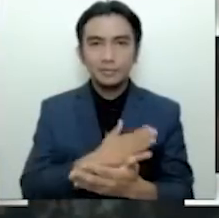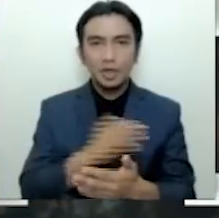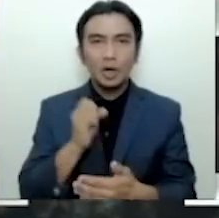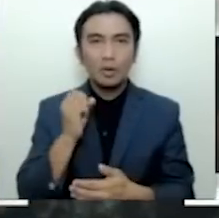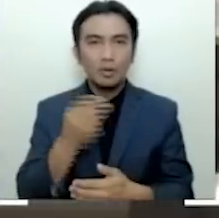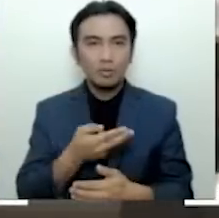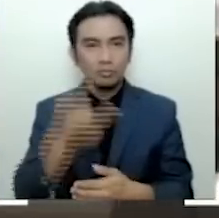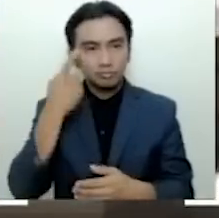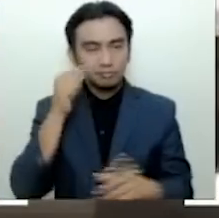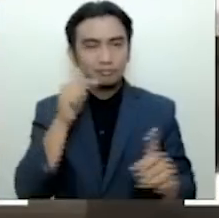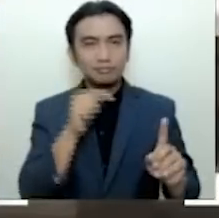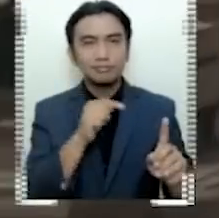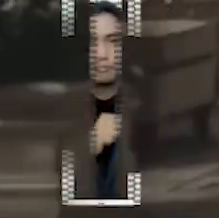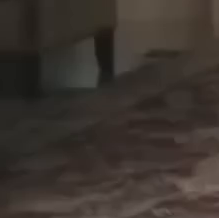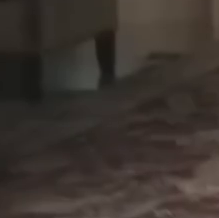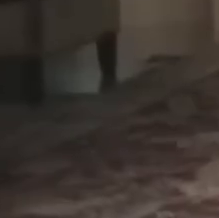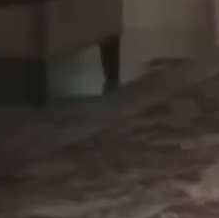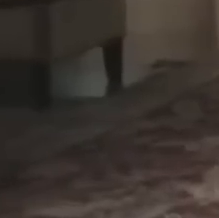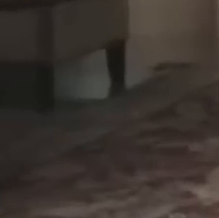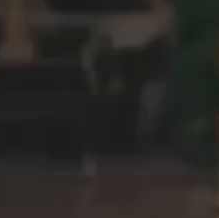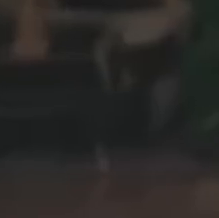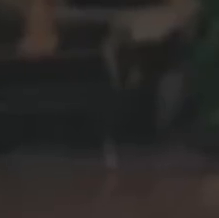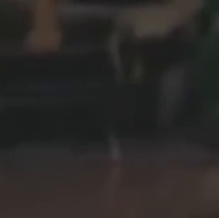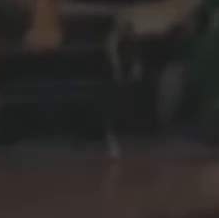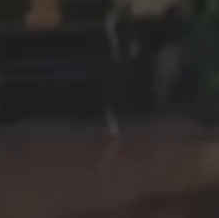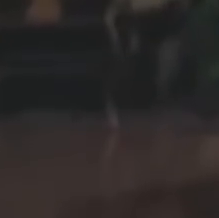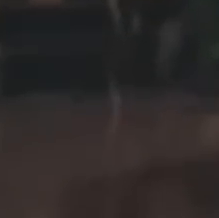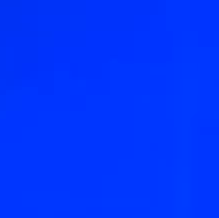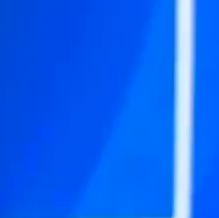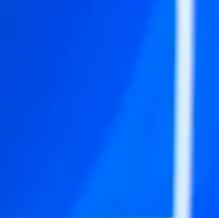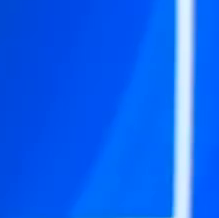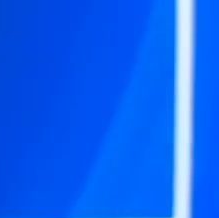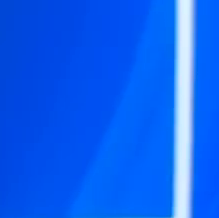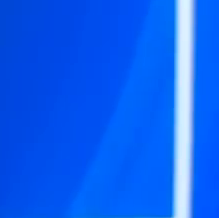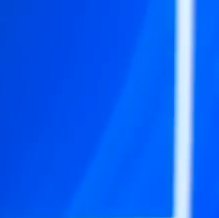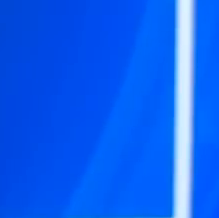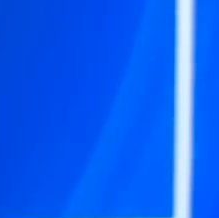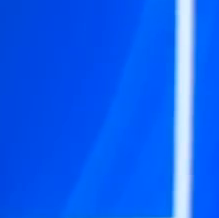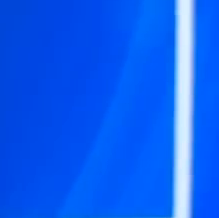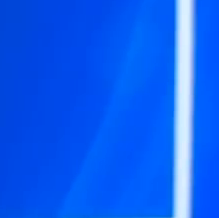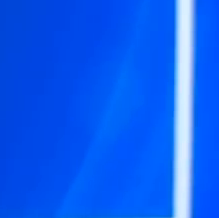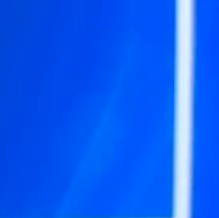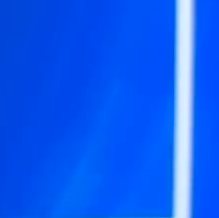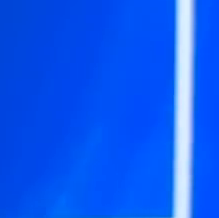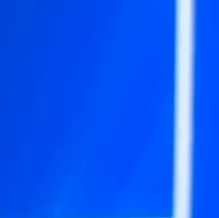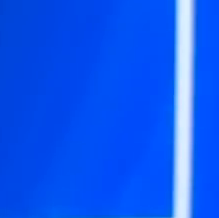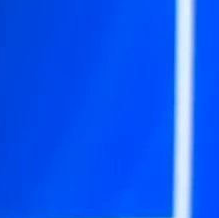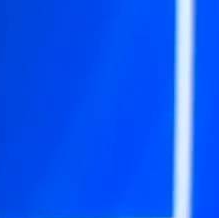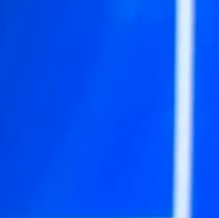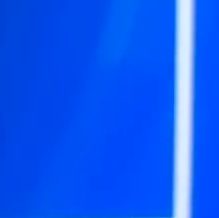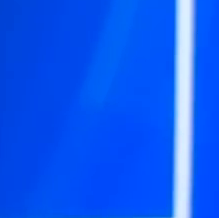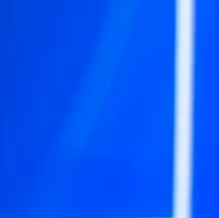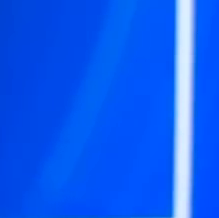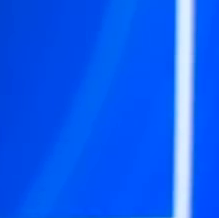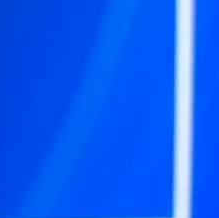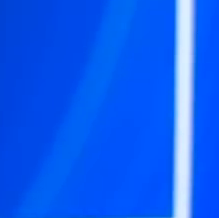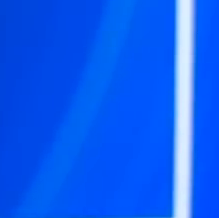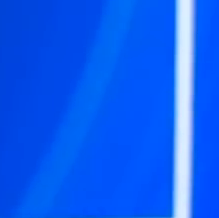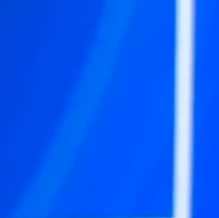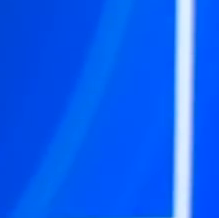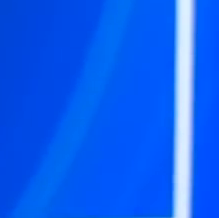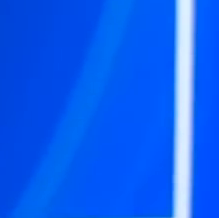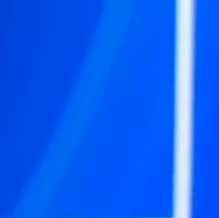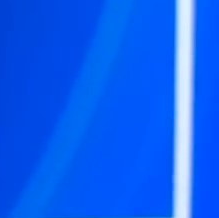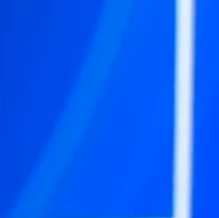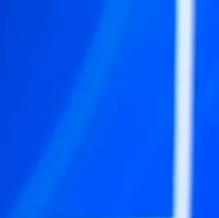album ni Jisoo. At yan iga ng mga balitang ating sinaksiyan. Ako naman, Arnold